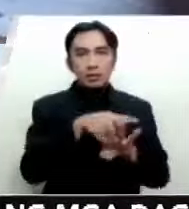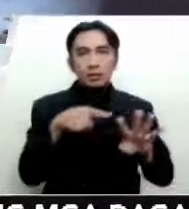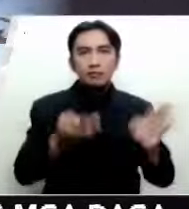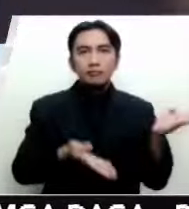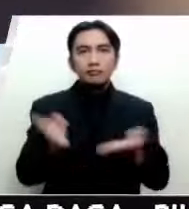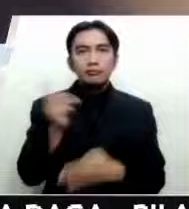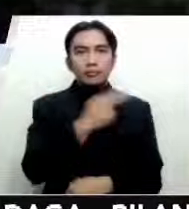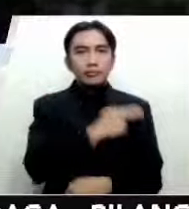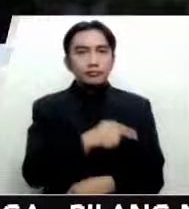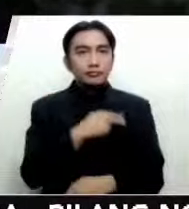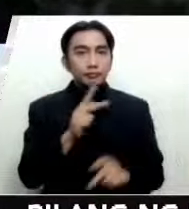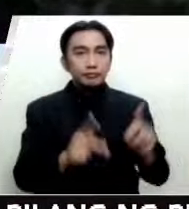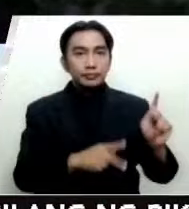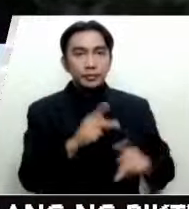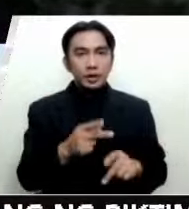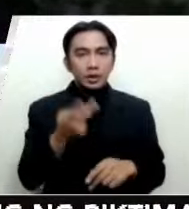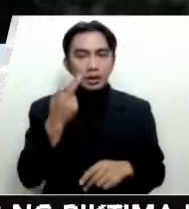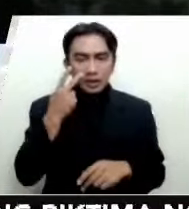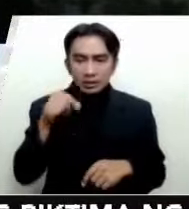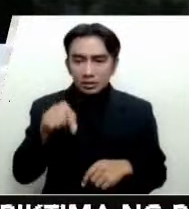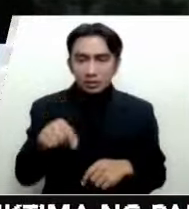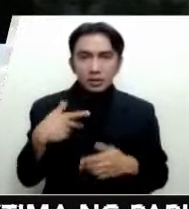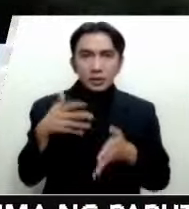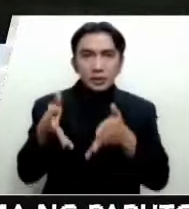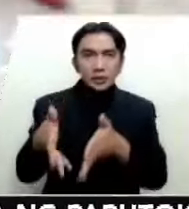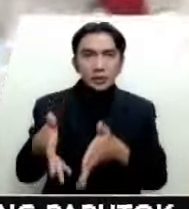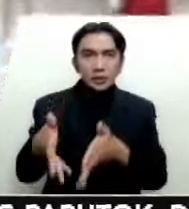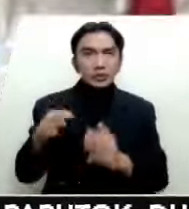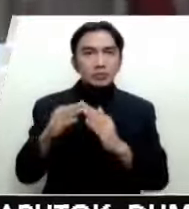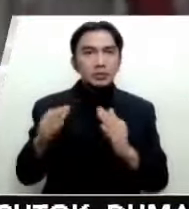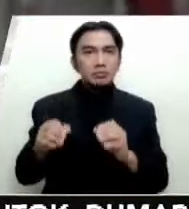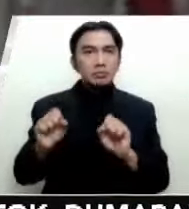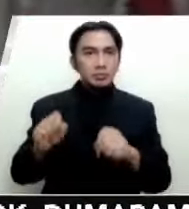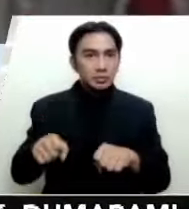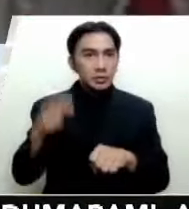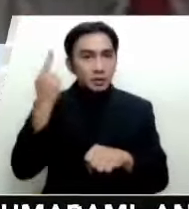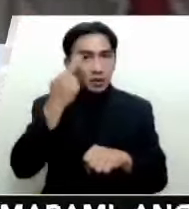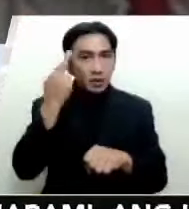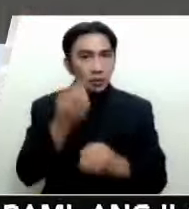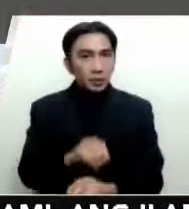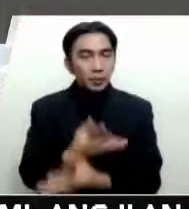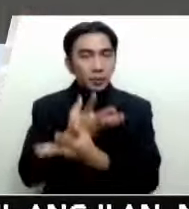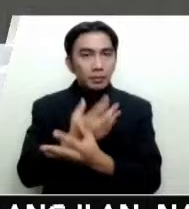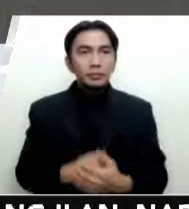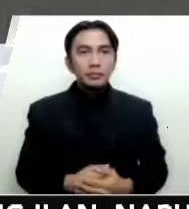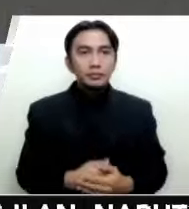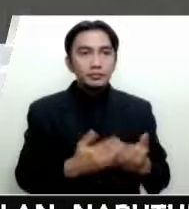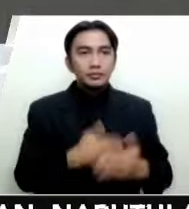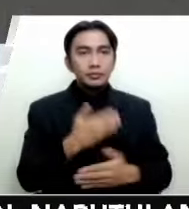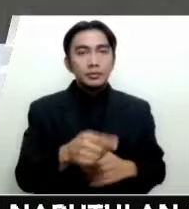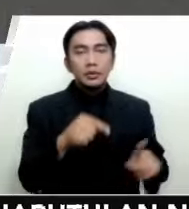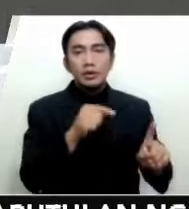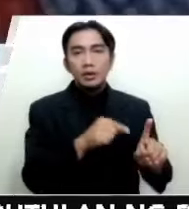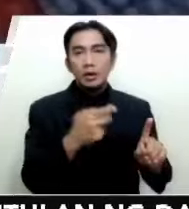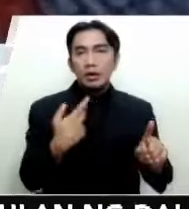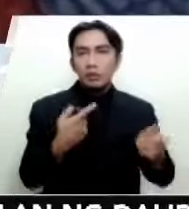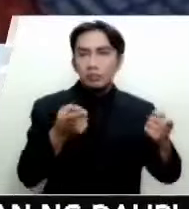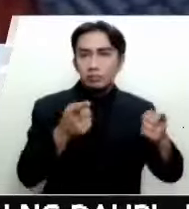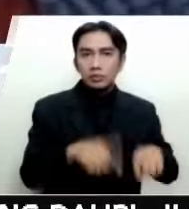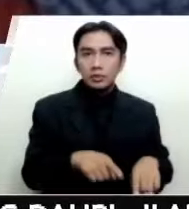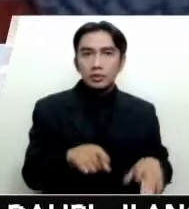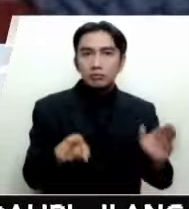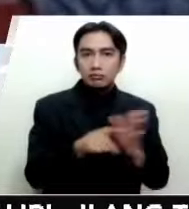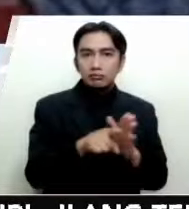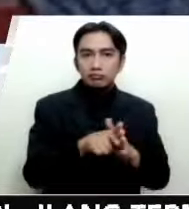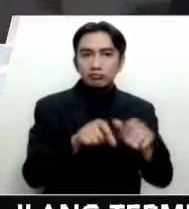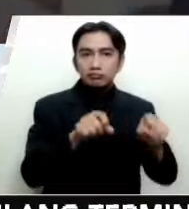ang nakaimbak ng mga paputok sa isang bahay ang sanhi nito. Sa Davao at Panabos City, ibinibentang bawal na paputok ang nabisto